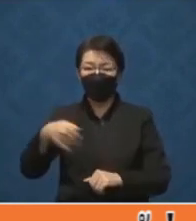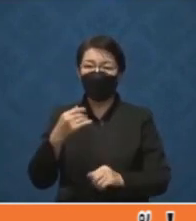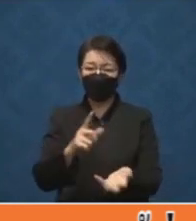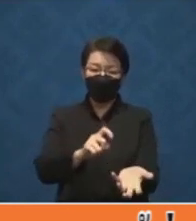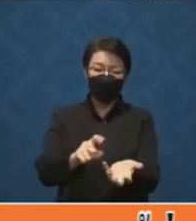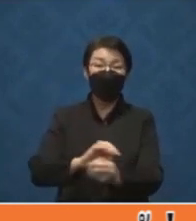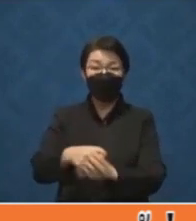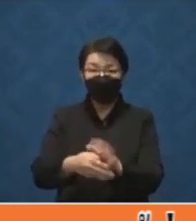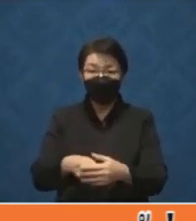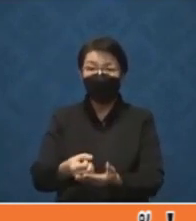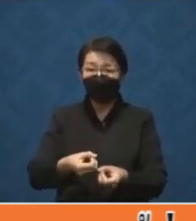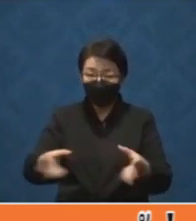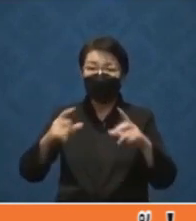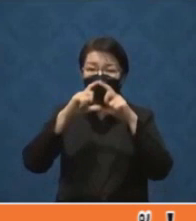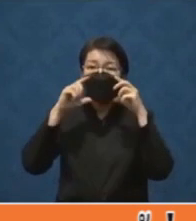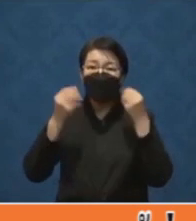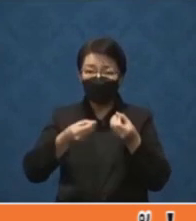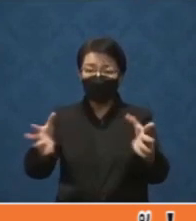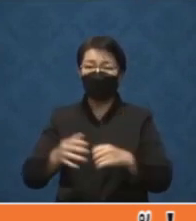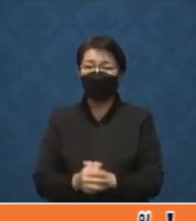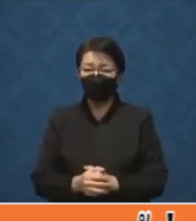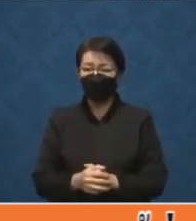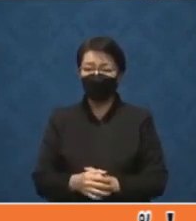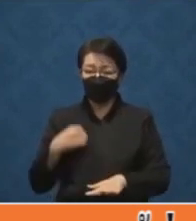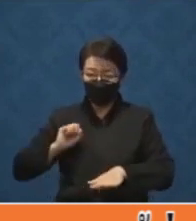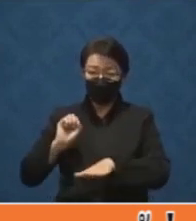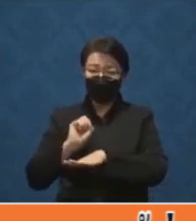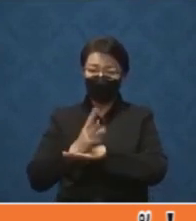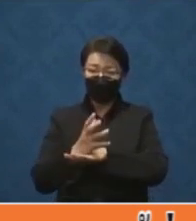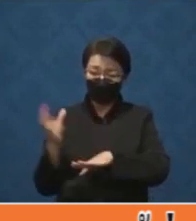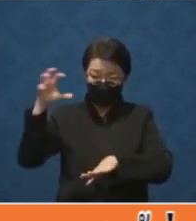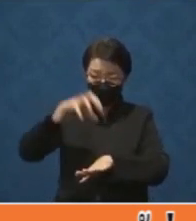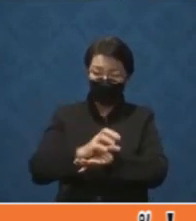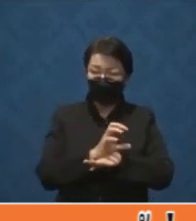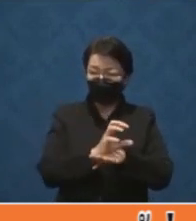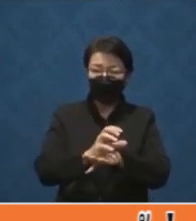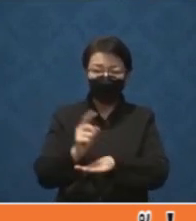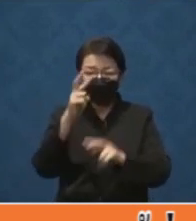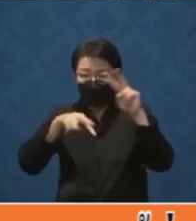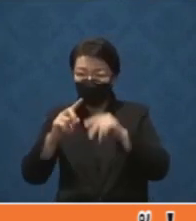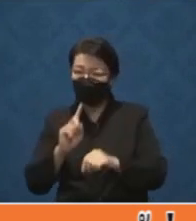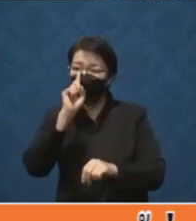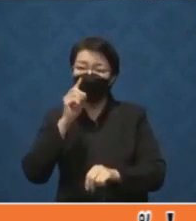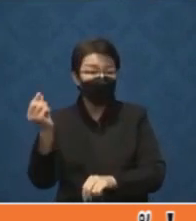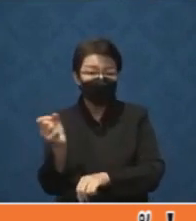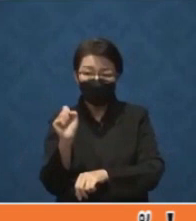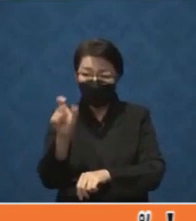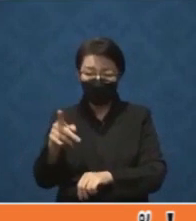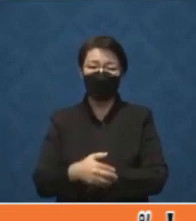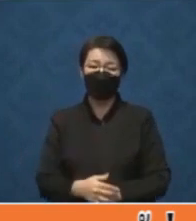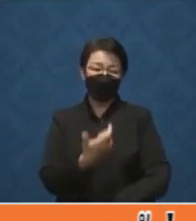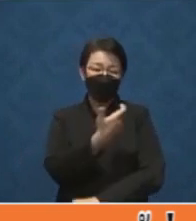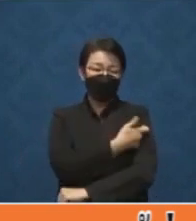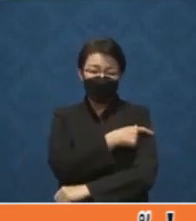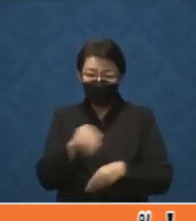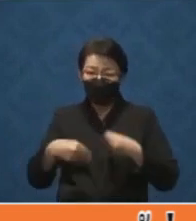อนามัยไปแจกคือการตั้งหน่วยเคลื่อนที่เร็วเพื่อตรวจคัดกรองโควิดหรือแม้กระทั่งการสนับสนุนการฉีดวัคซีนให้กับพี่น้องประช